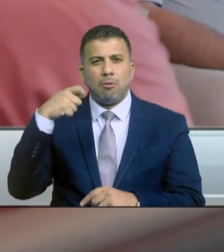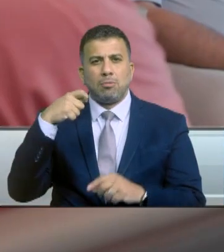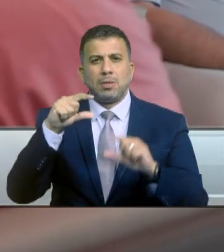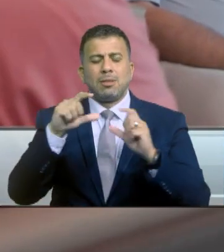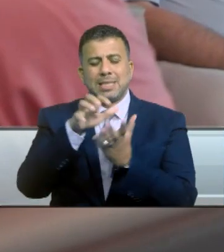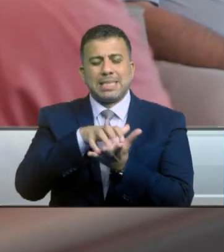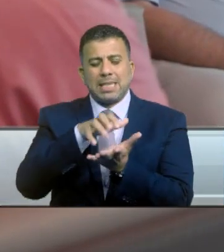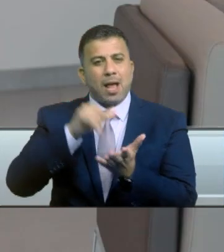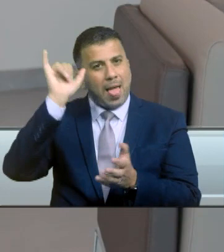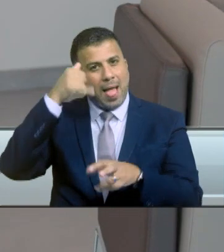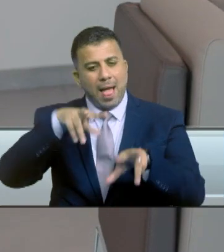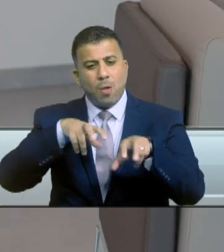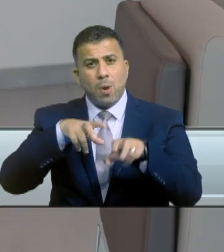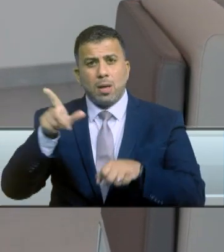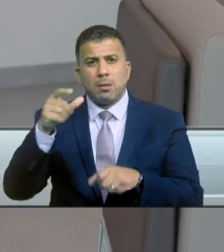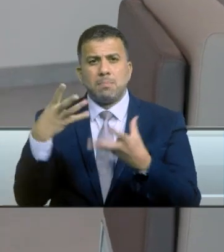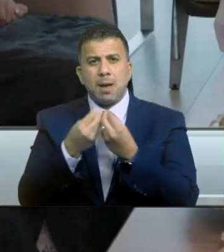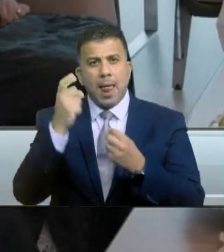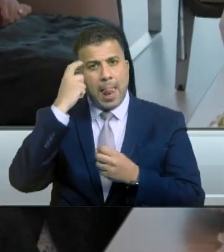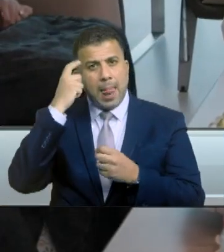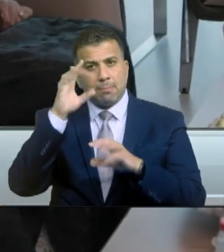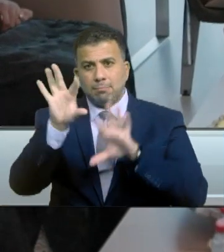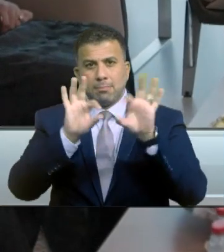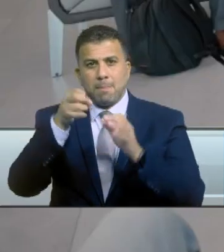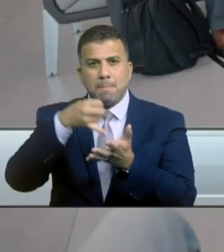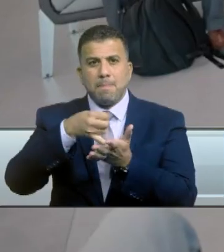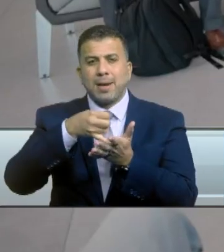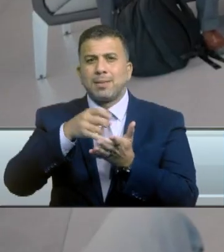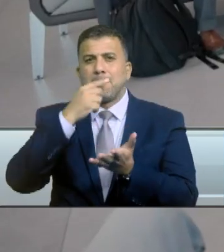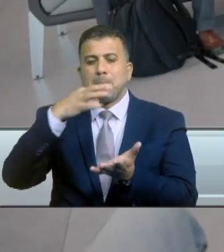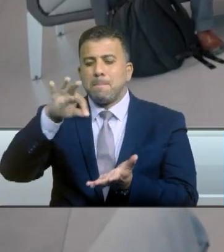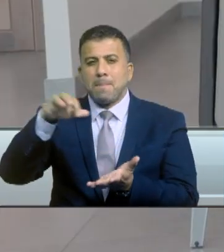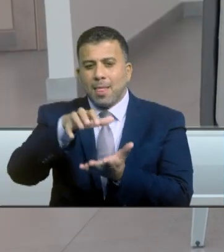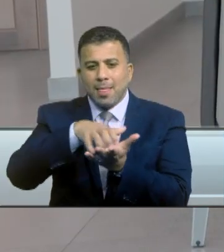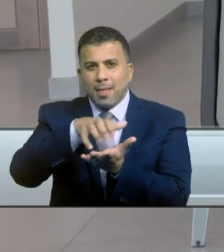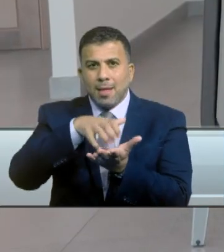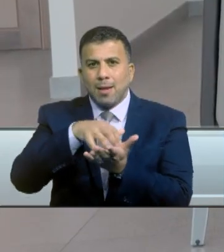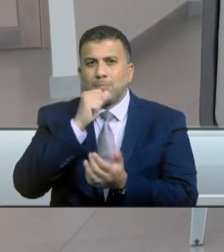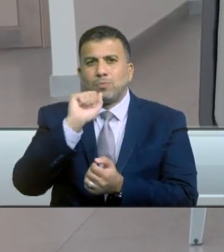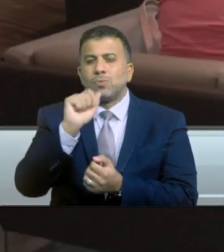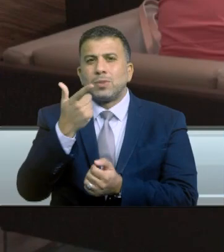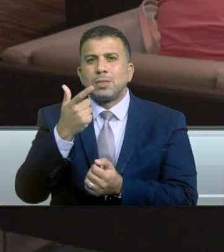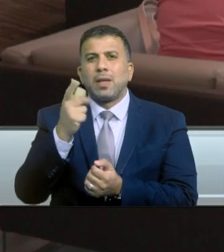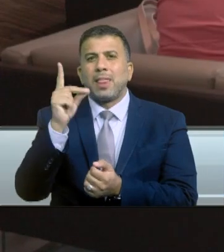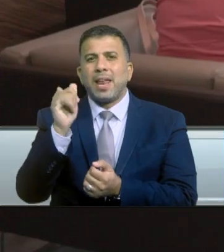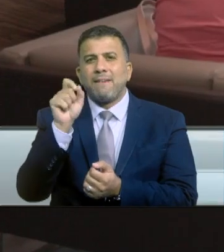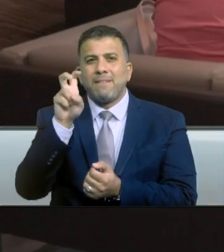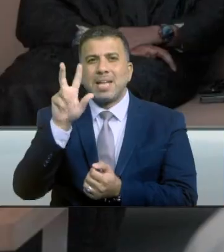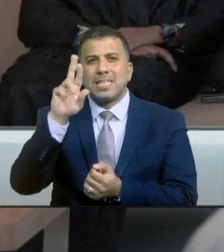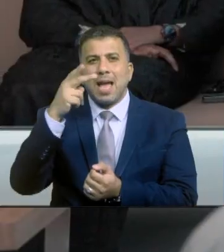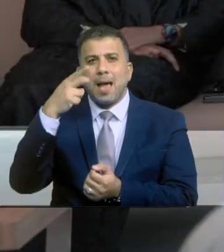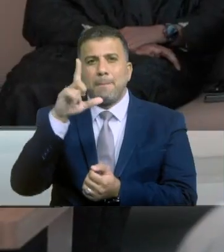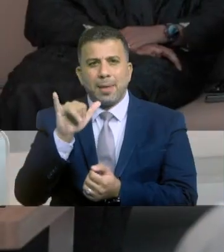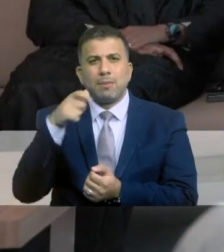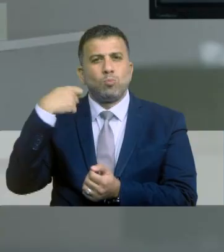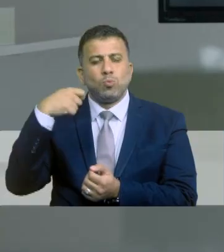الزراعه والثروه الحيوانيه مع الفريق العلمي للمركز الدولي للزراعه الملحيه برئاسه الدكتوره طريفه الزعابي المدير العام